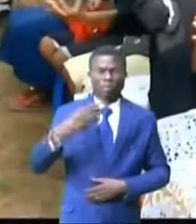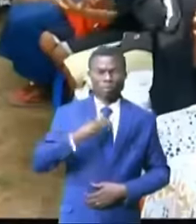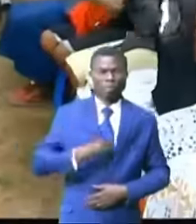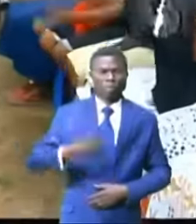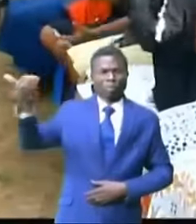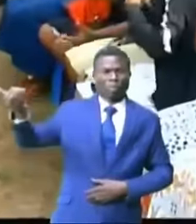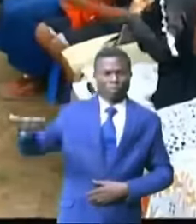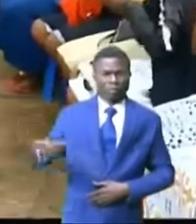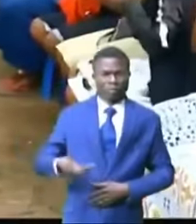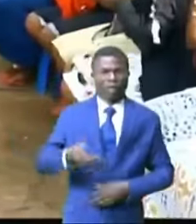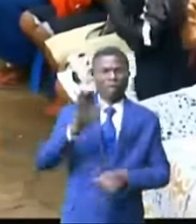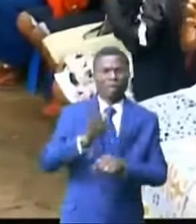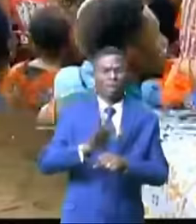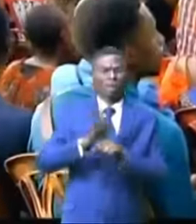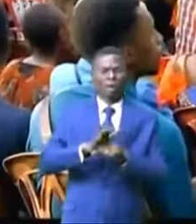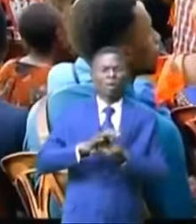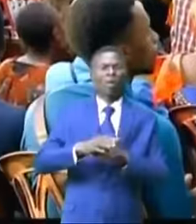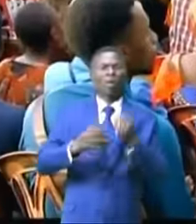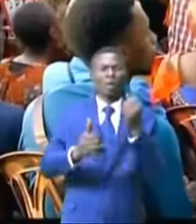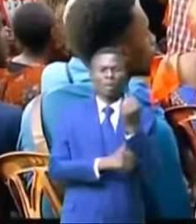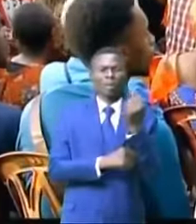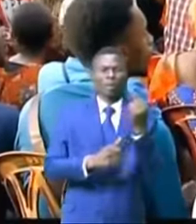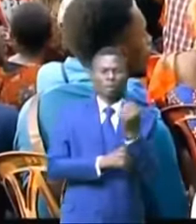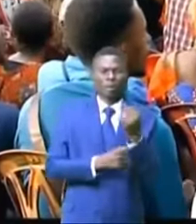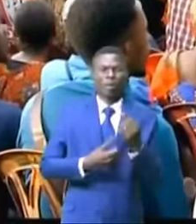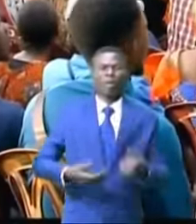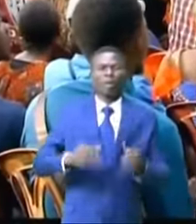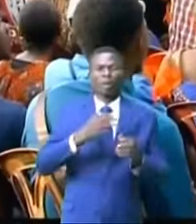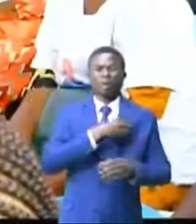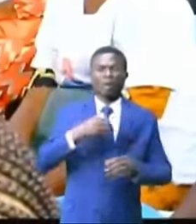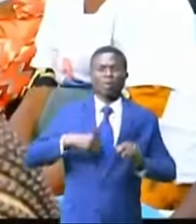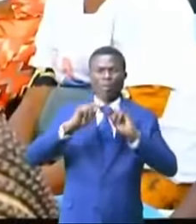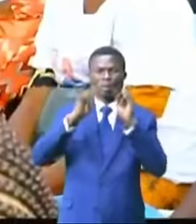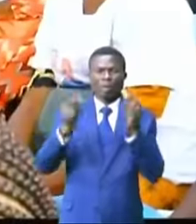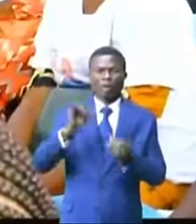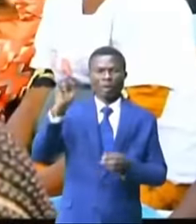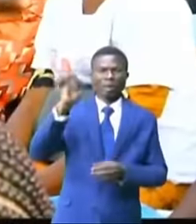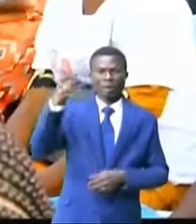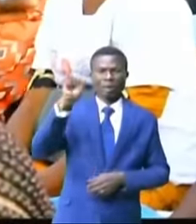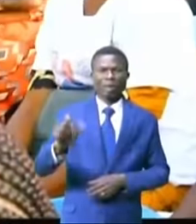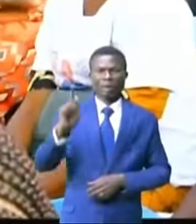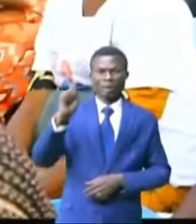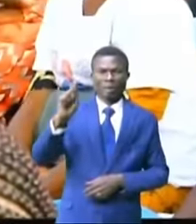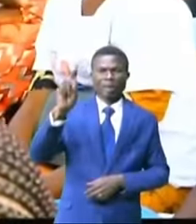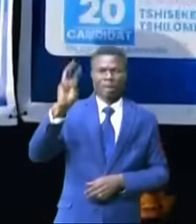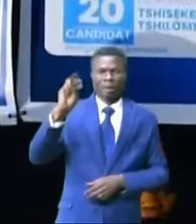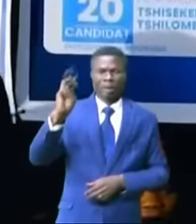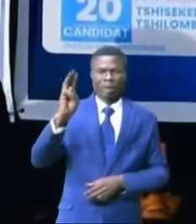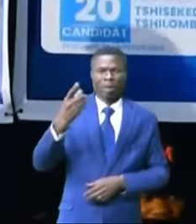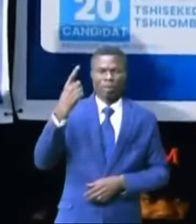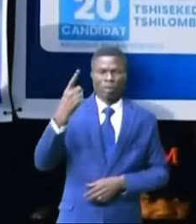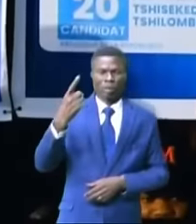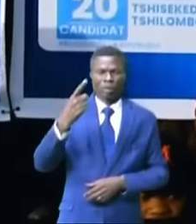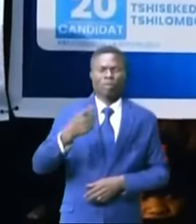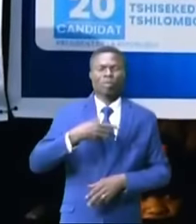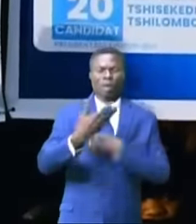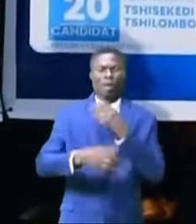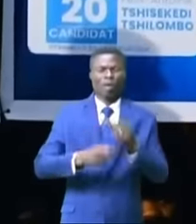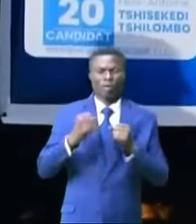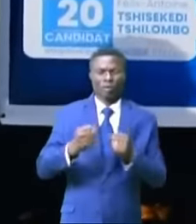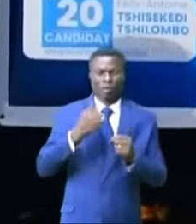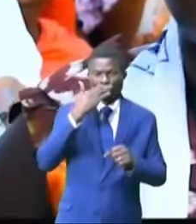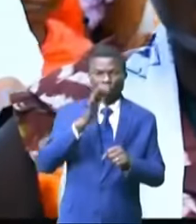accueilli avec enthousiasme par les mamans de la cellule ISTEM 1. Et ces dernières ont promis de mouiller les maillots